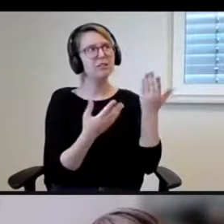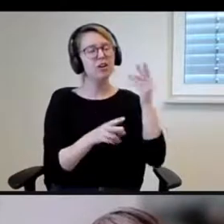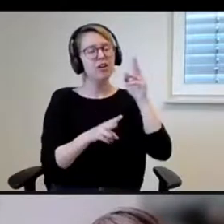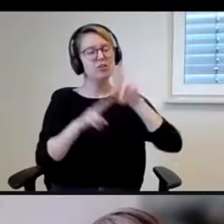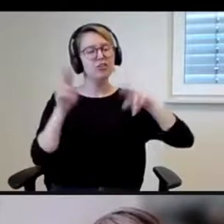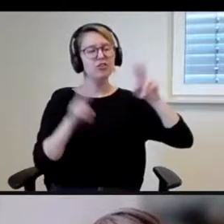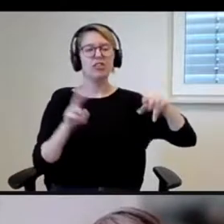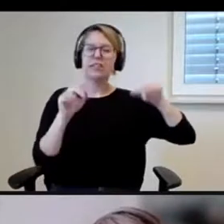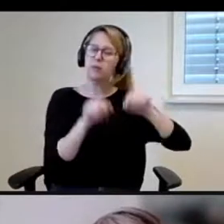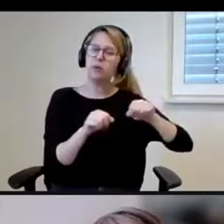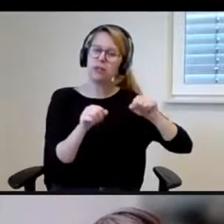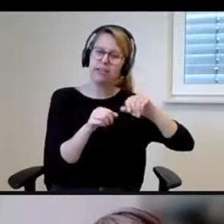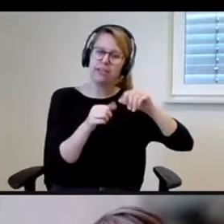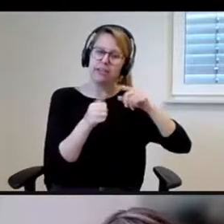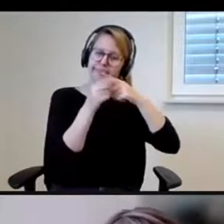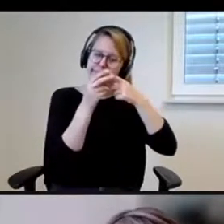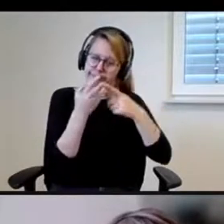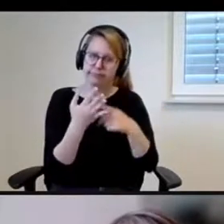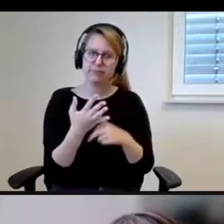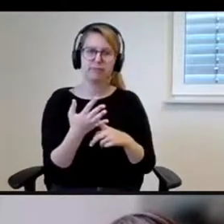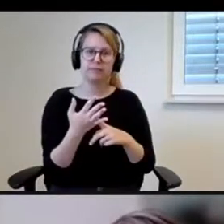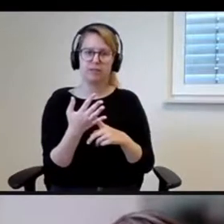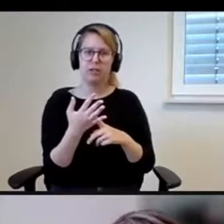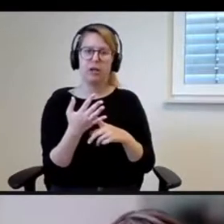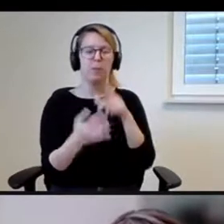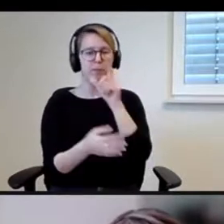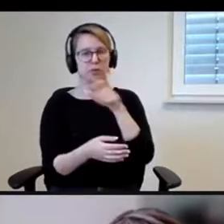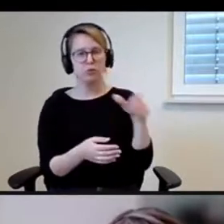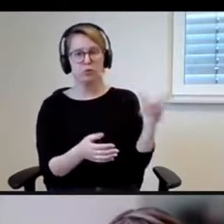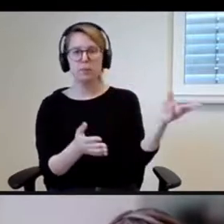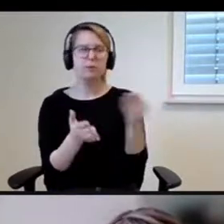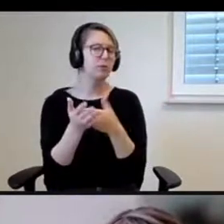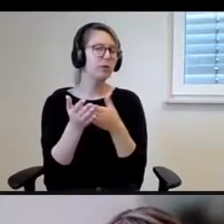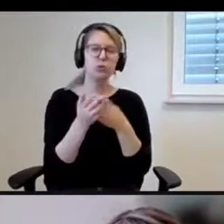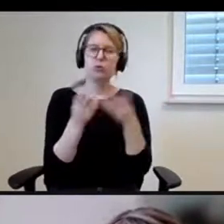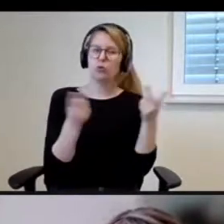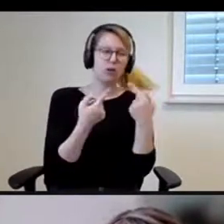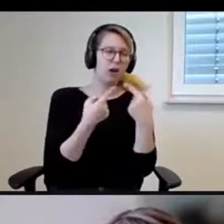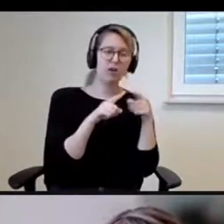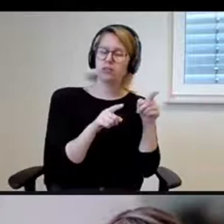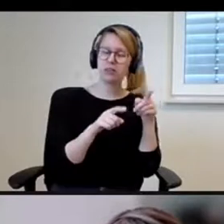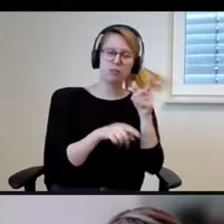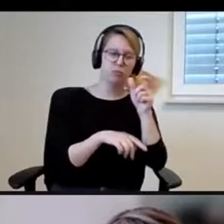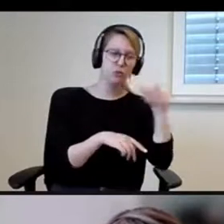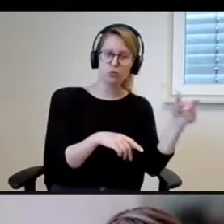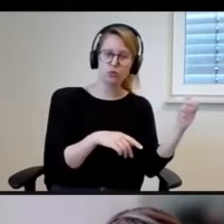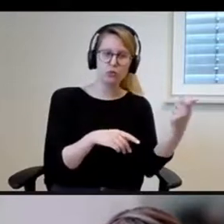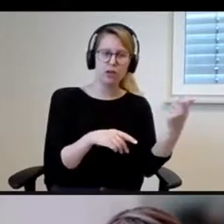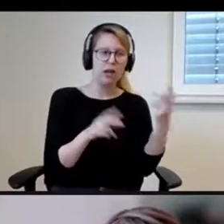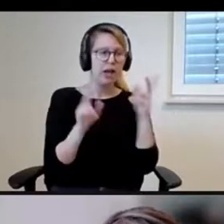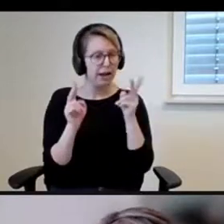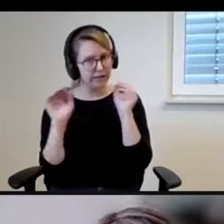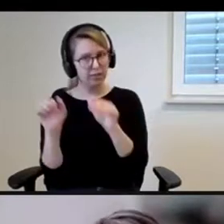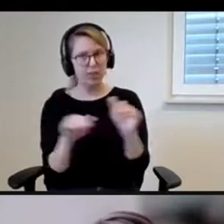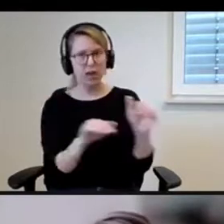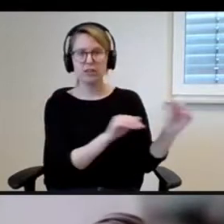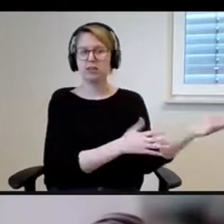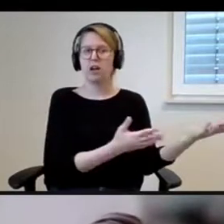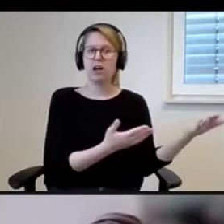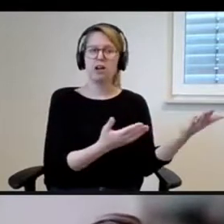dass Menschen mit Behinderung, andere Menschen verschiedene Rechte haben, andere, wo sie vielleicht